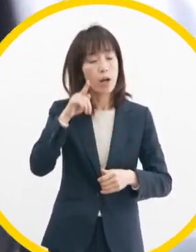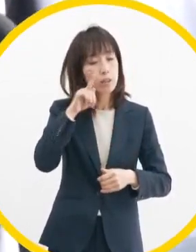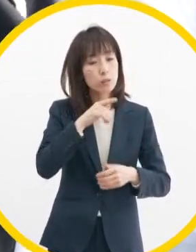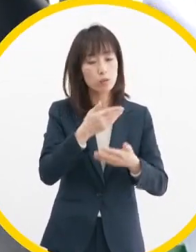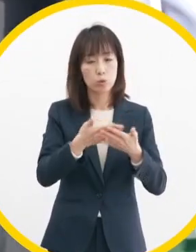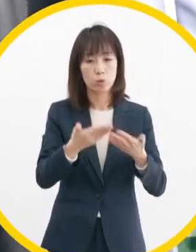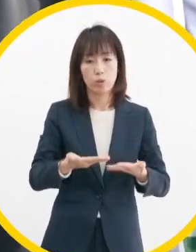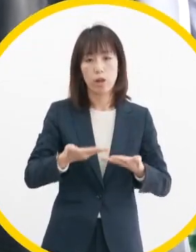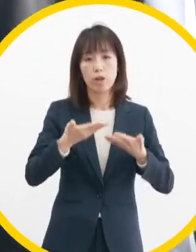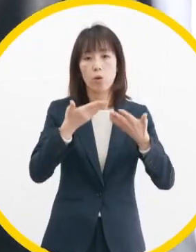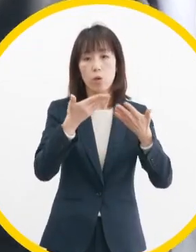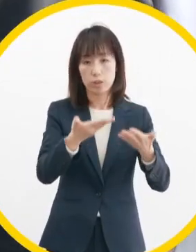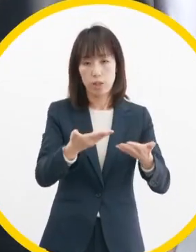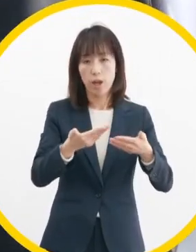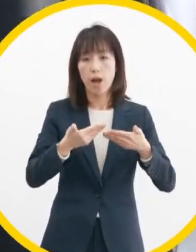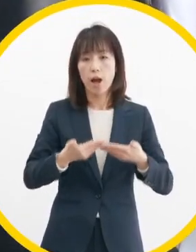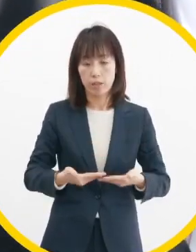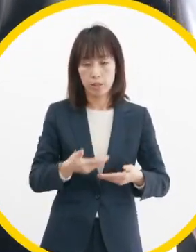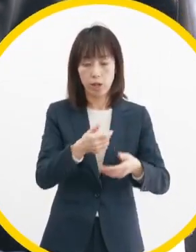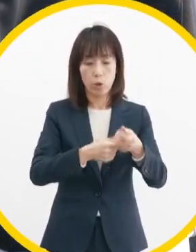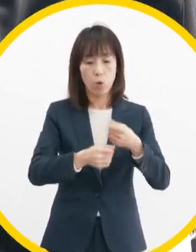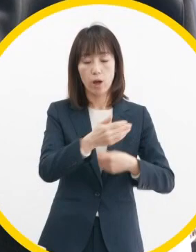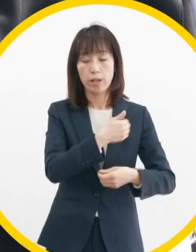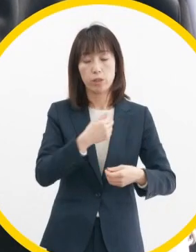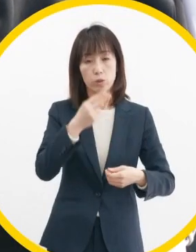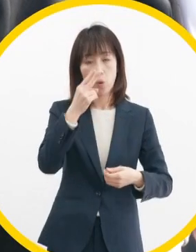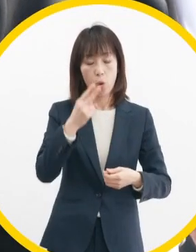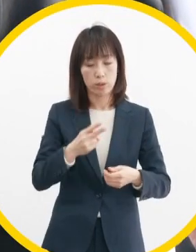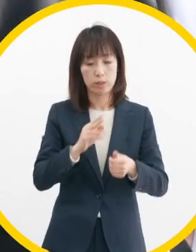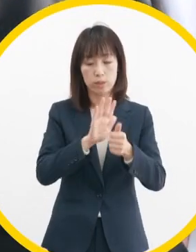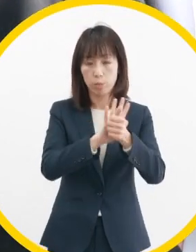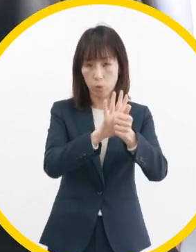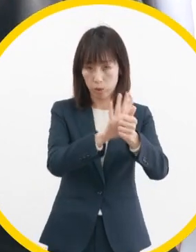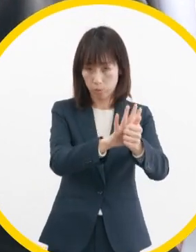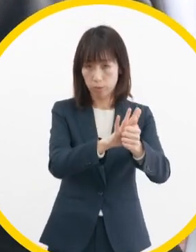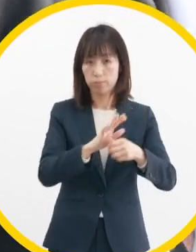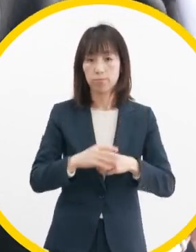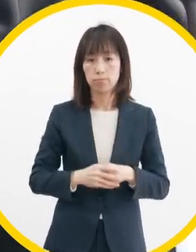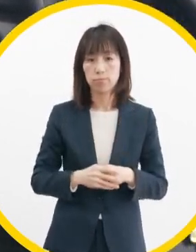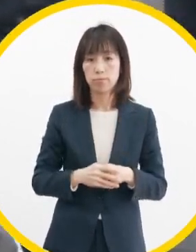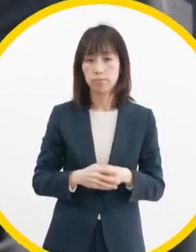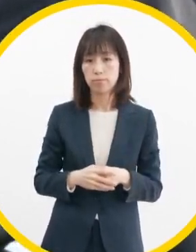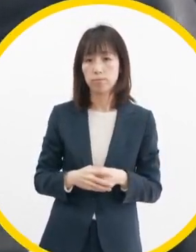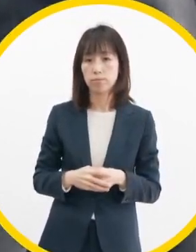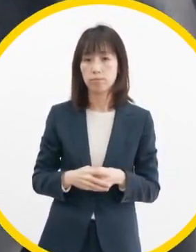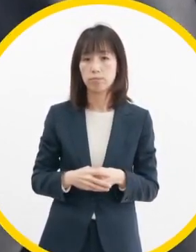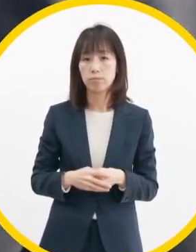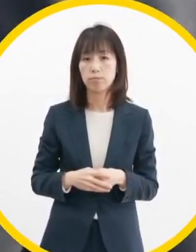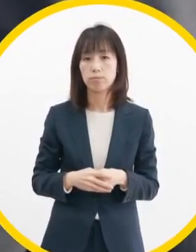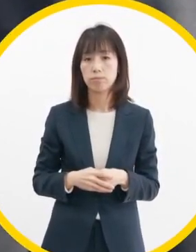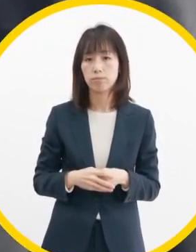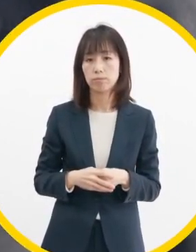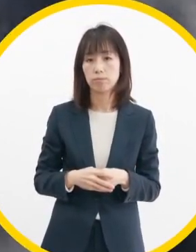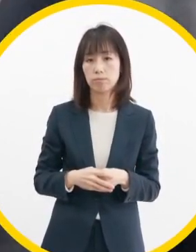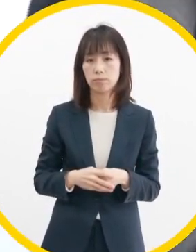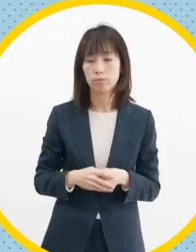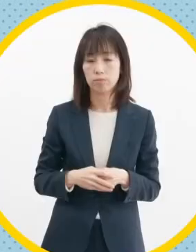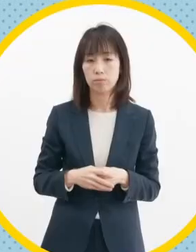い図にして提供して、安定して漁ができるようにサポートしています。 これめっちゃ助かるよね。 確か